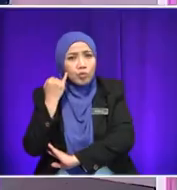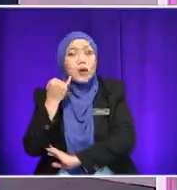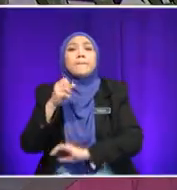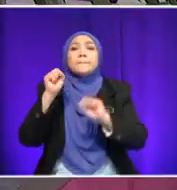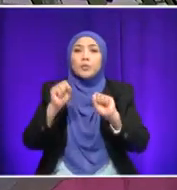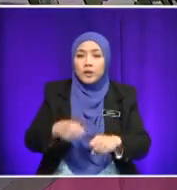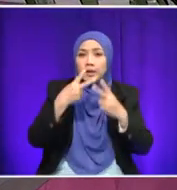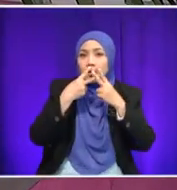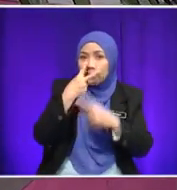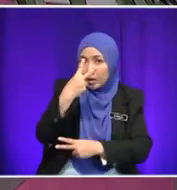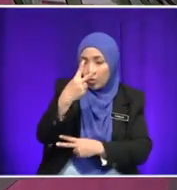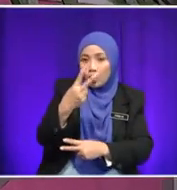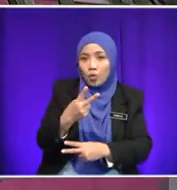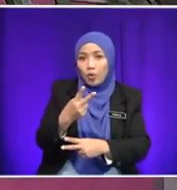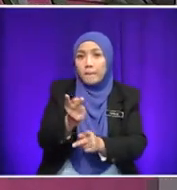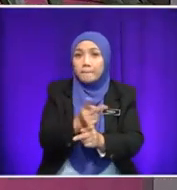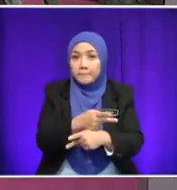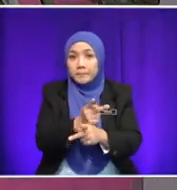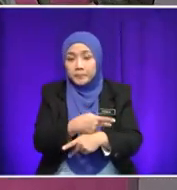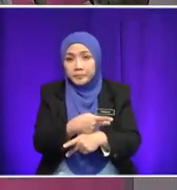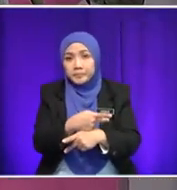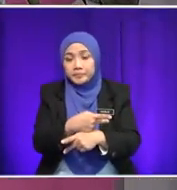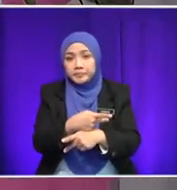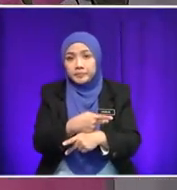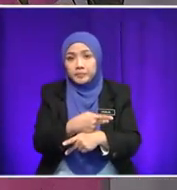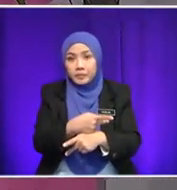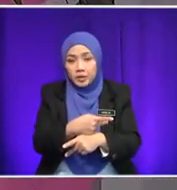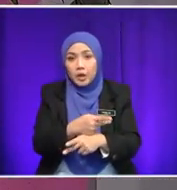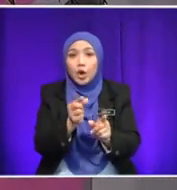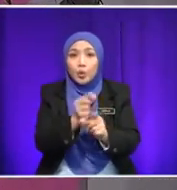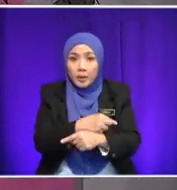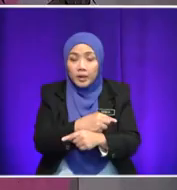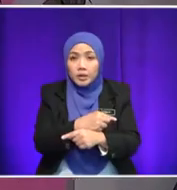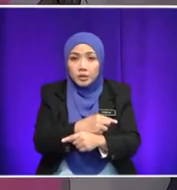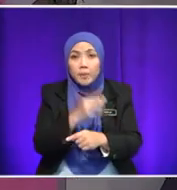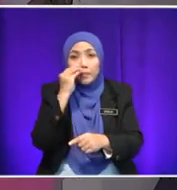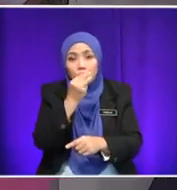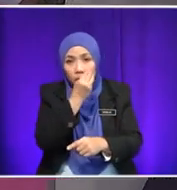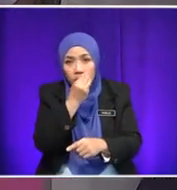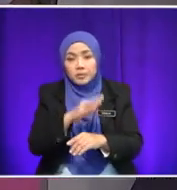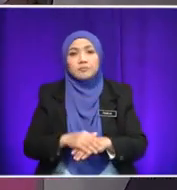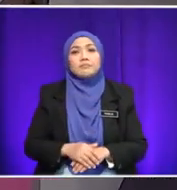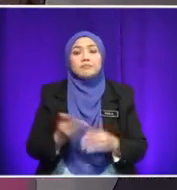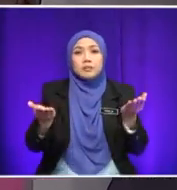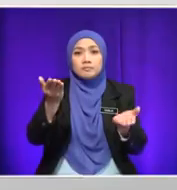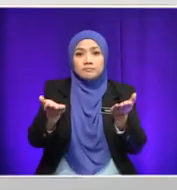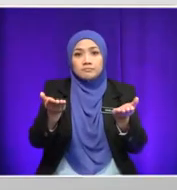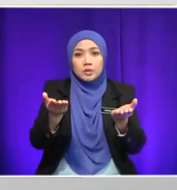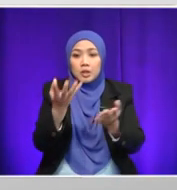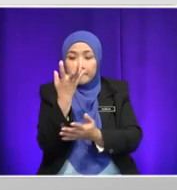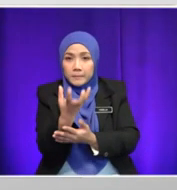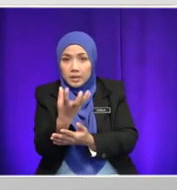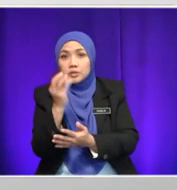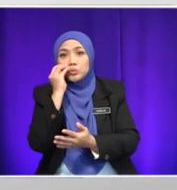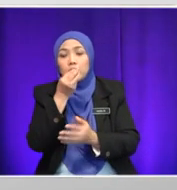gubahan Keseimbangan keseimbangan fisikal kedudukan bunga stabil dan bekas bunga mampu menampung